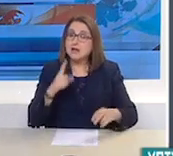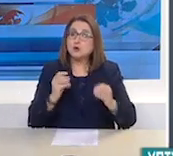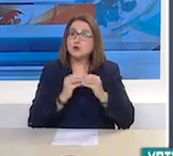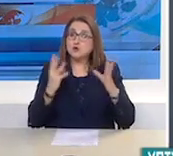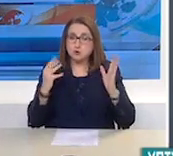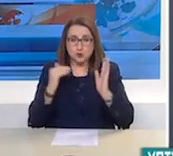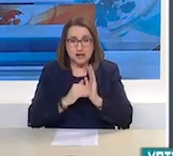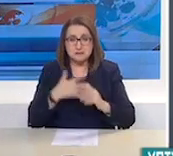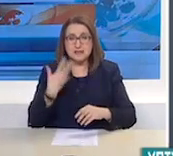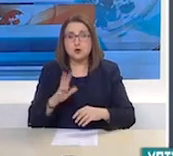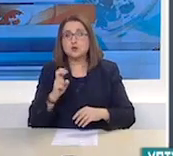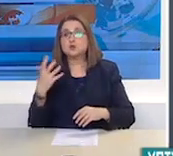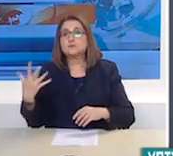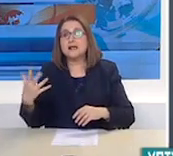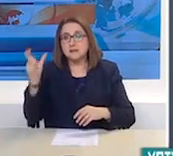128.525 κλινικά δείγματα.